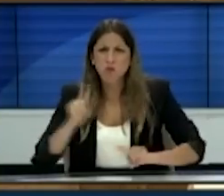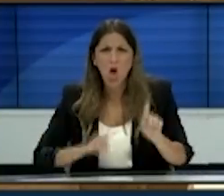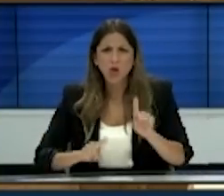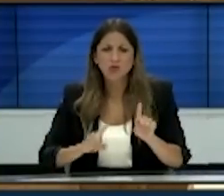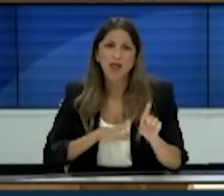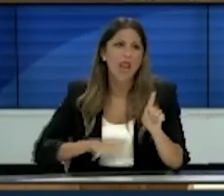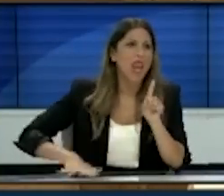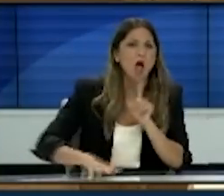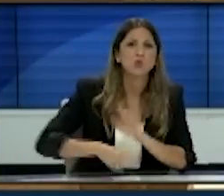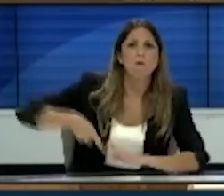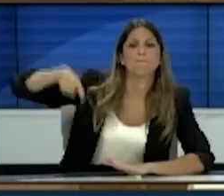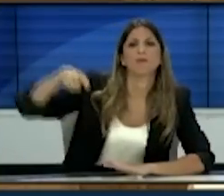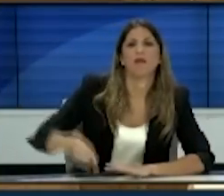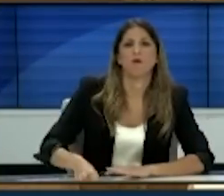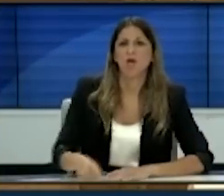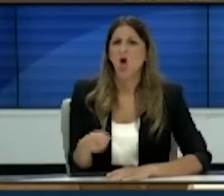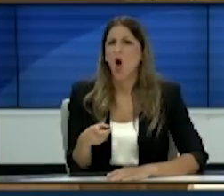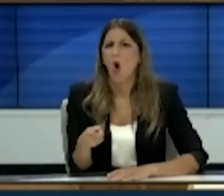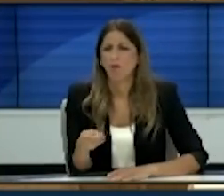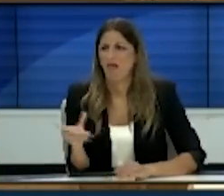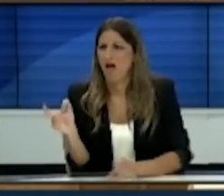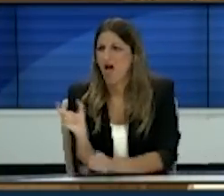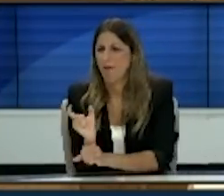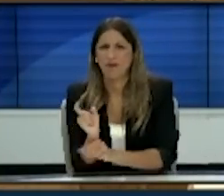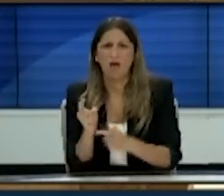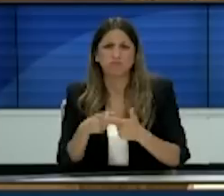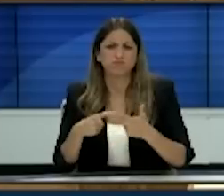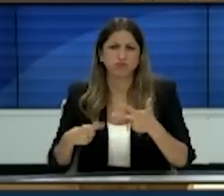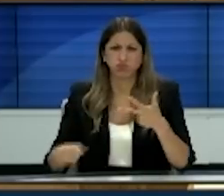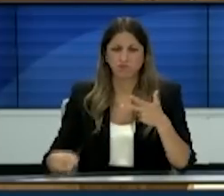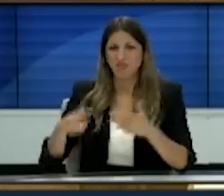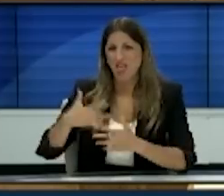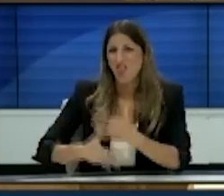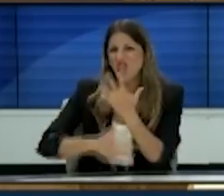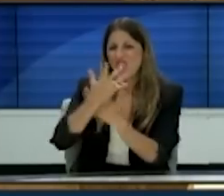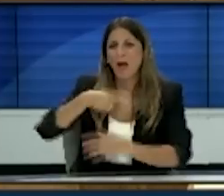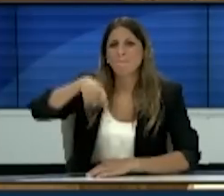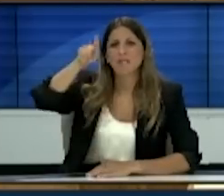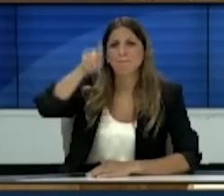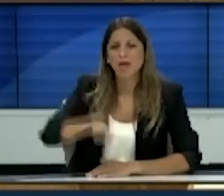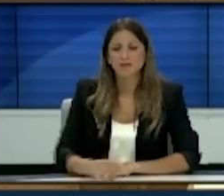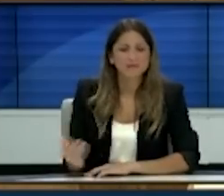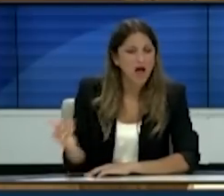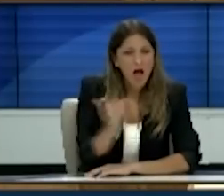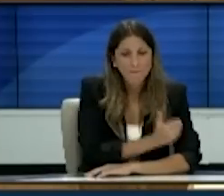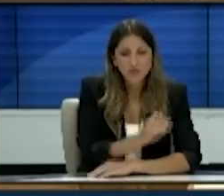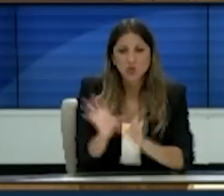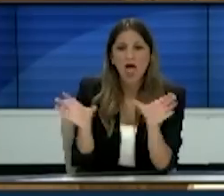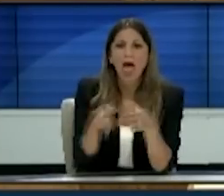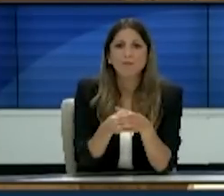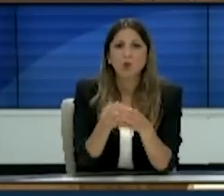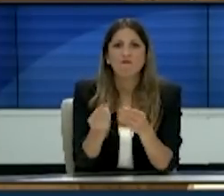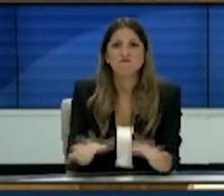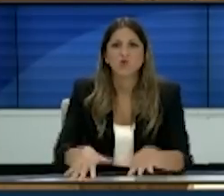ελληνικός λαός στην πρώτη και όλα θέση της λίστας. Μέσα σε 15 μέρες φέρατε στην Επιτροπή της